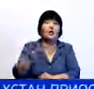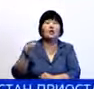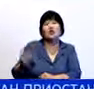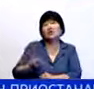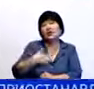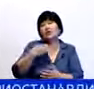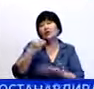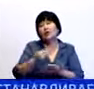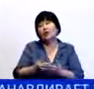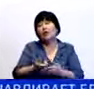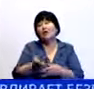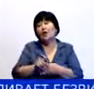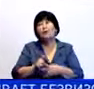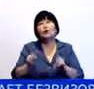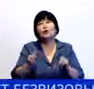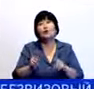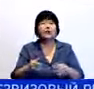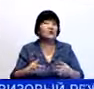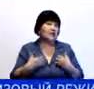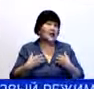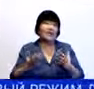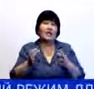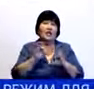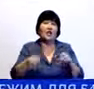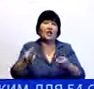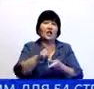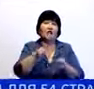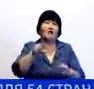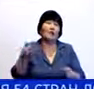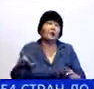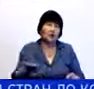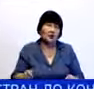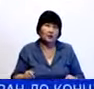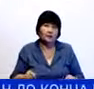наша дороже намного, чем какие-то страхи и разговоры людей.